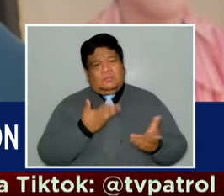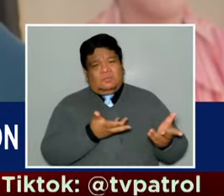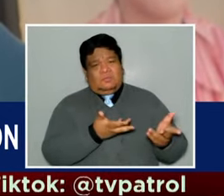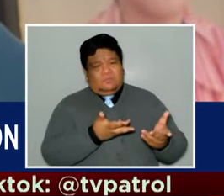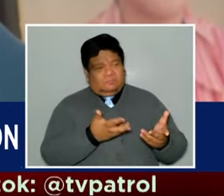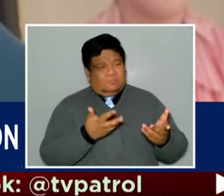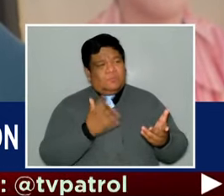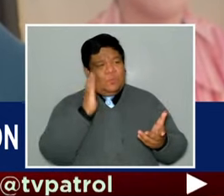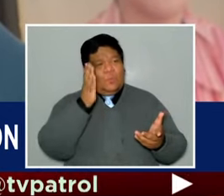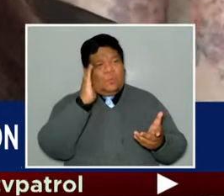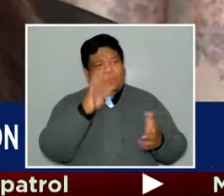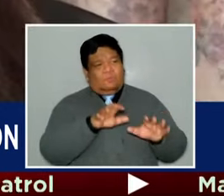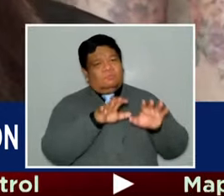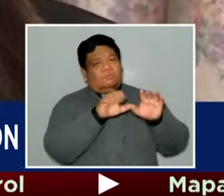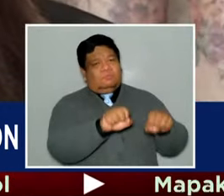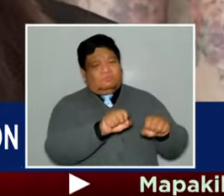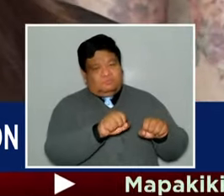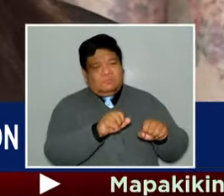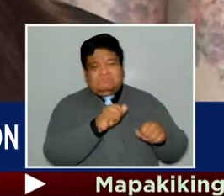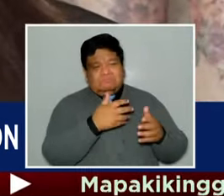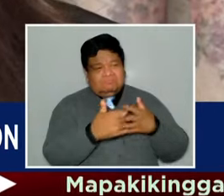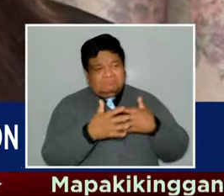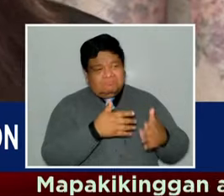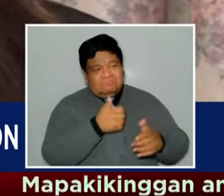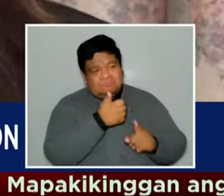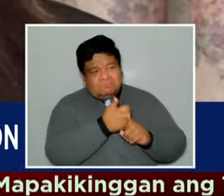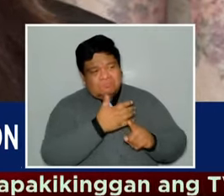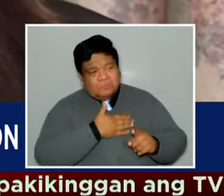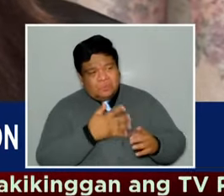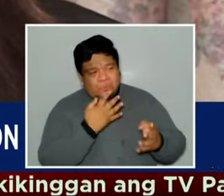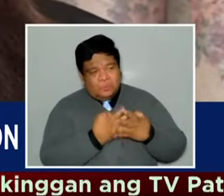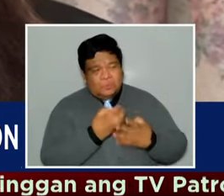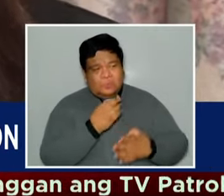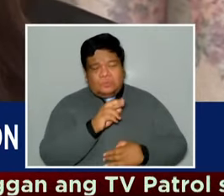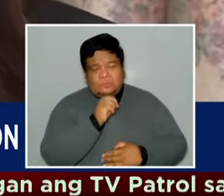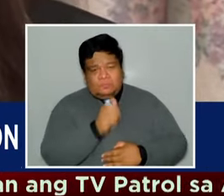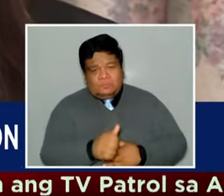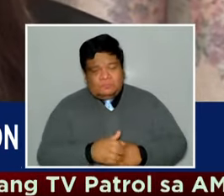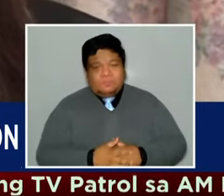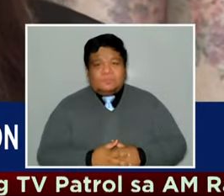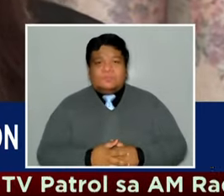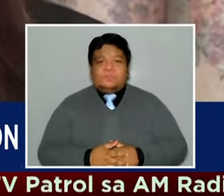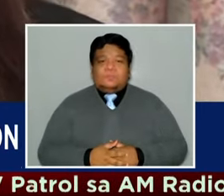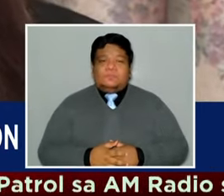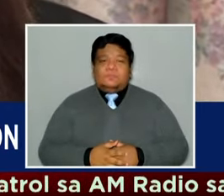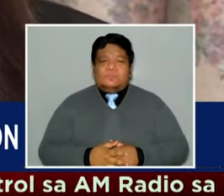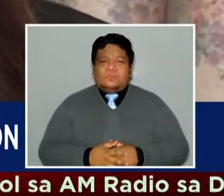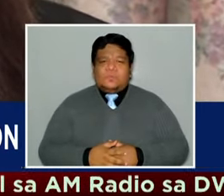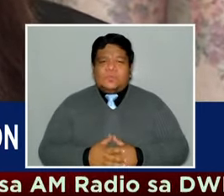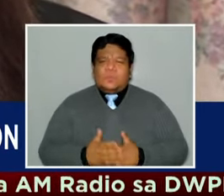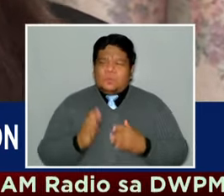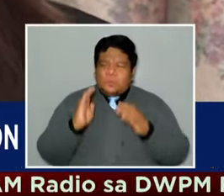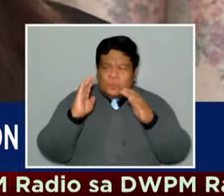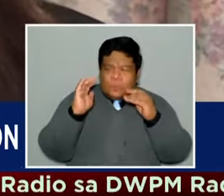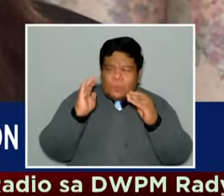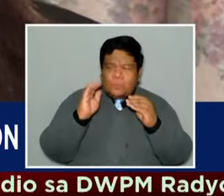Mahulit siya kung ayaw niya sumuko. Sana po mas busisiin pa, mas laliman pa